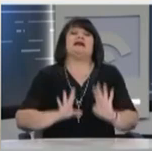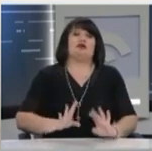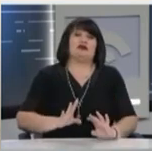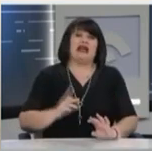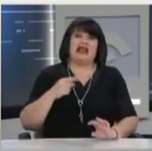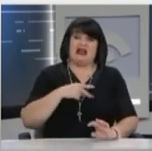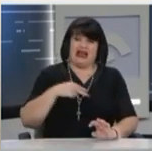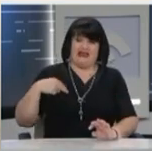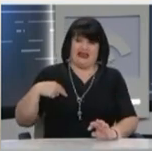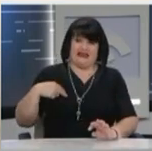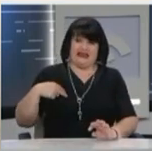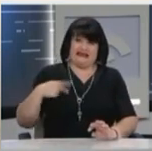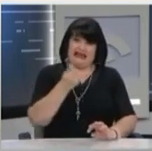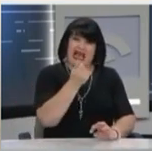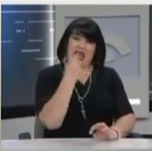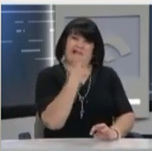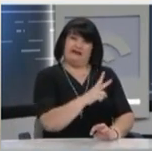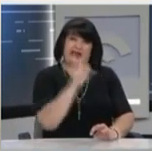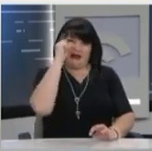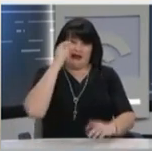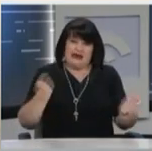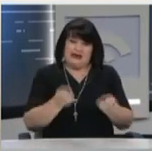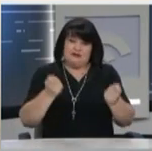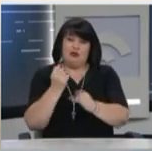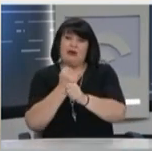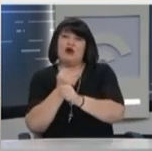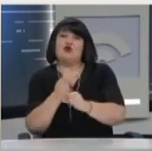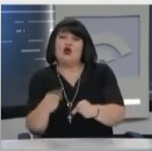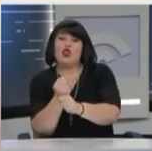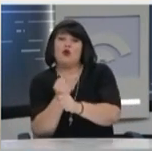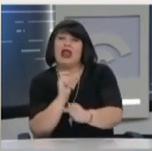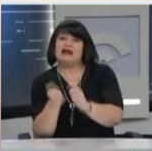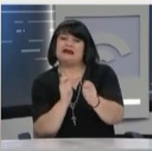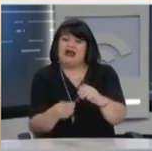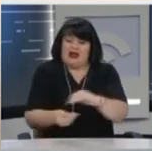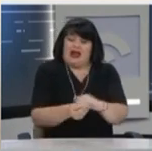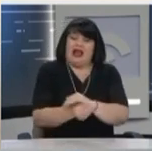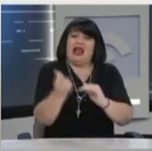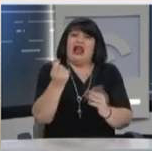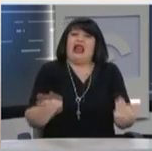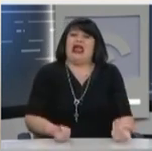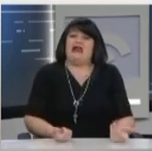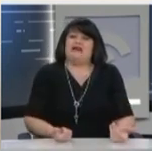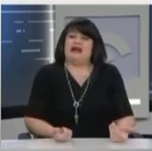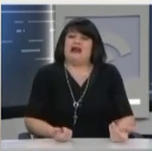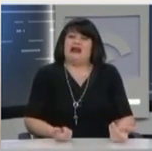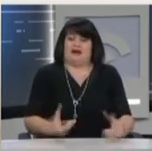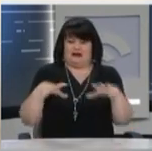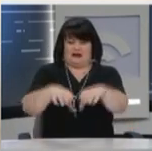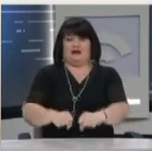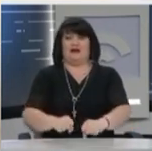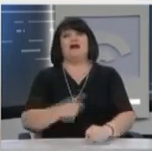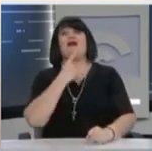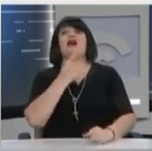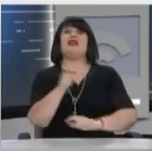κανείς ότι με πόρους του πανεπιστημίου χρησιμοποιούν τους φοιτητές τους για να κάνουν δουλειές? Γιατί δεν μιλάει κανείς για την κομματικοποίηση των πανεπιστημίων? Θα